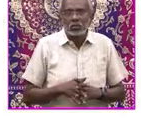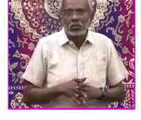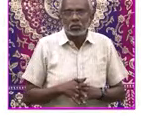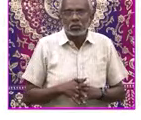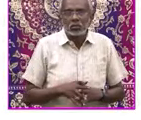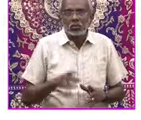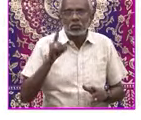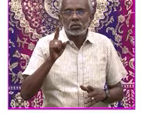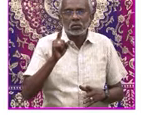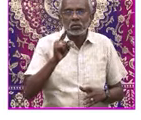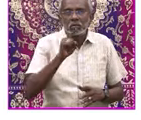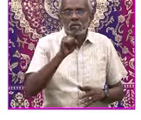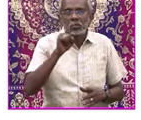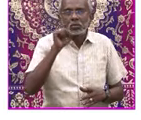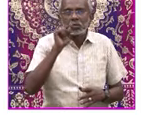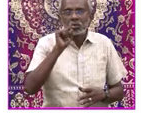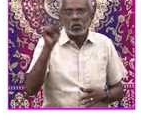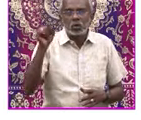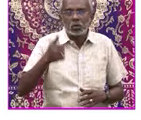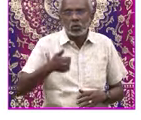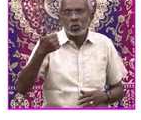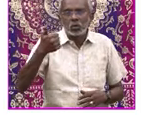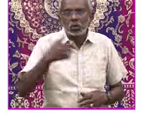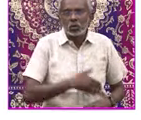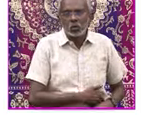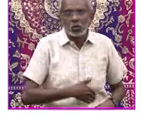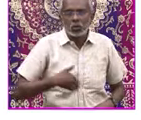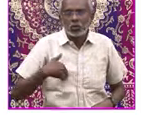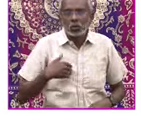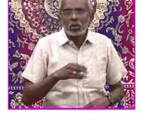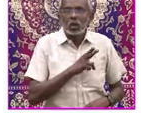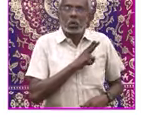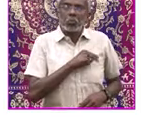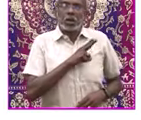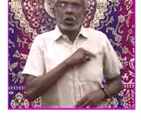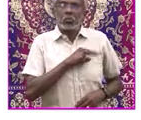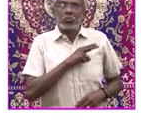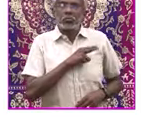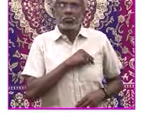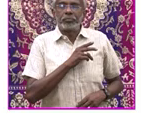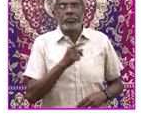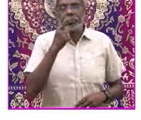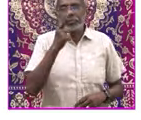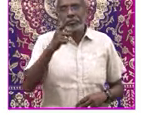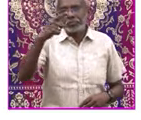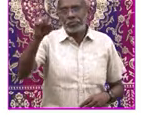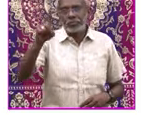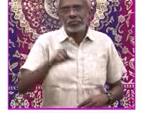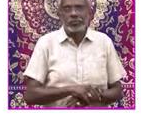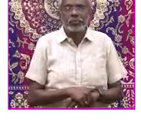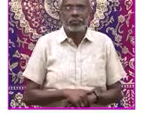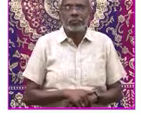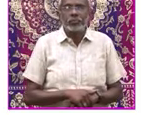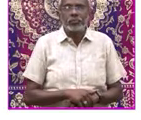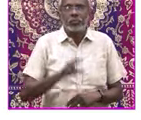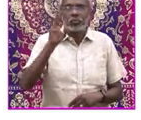கலிங்க வீரர்களின் சோழ வீரர்களை பார்த்த உடனே தோன்றிய உணர்வு அச்சம். சரி மாணவர்களே,